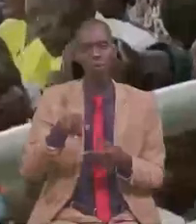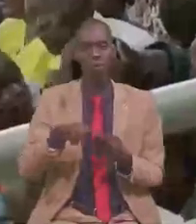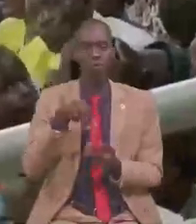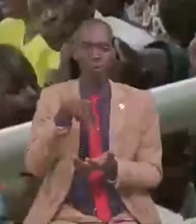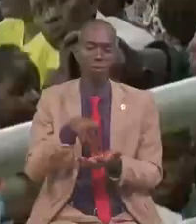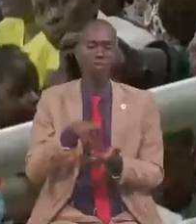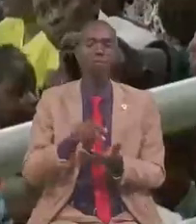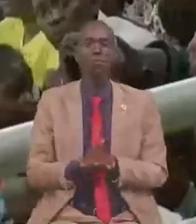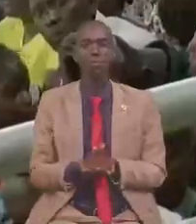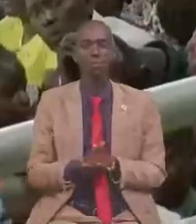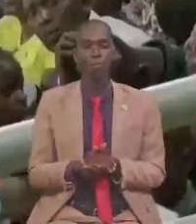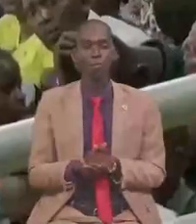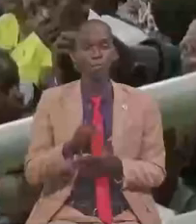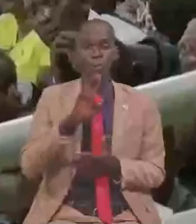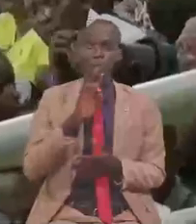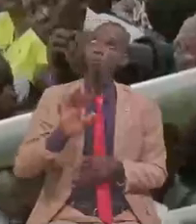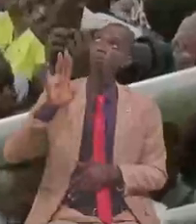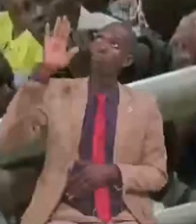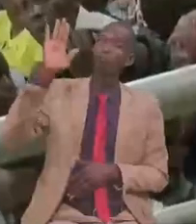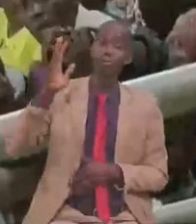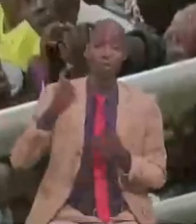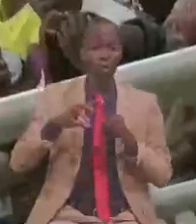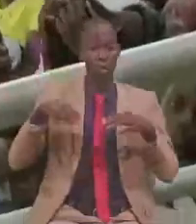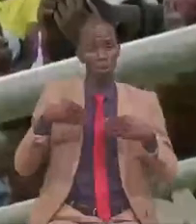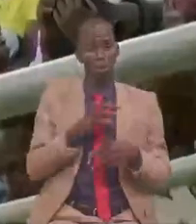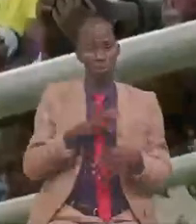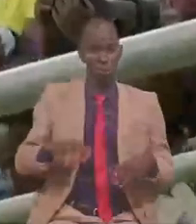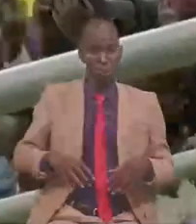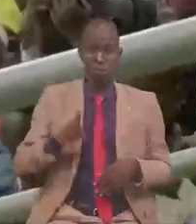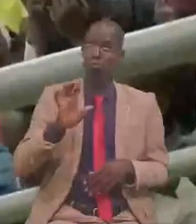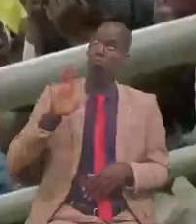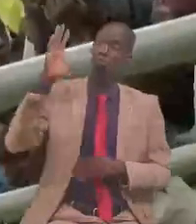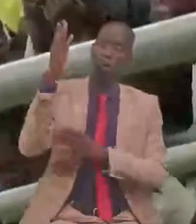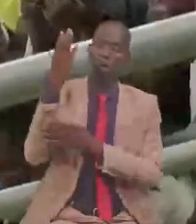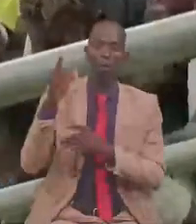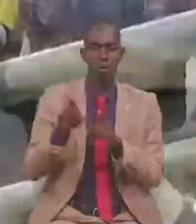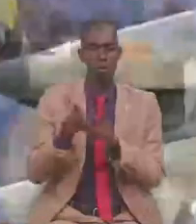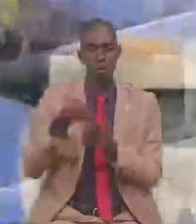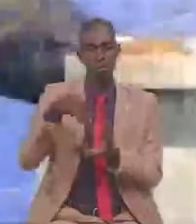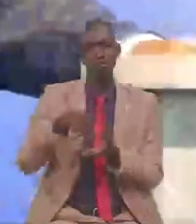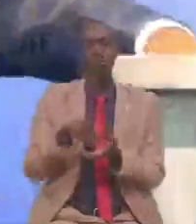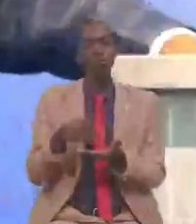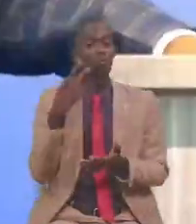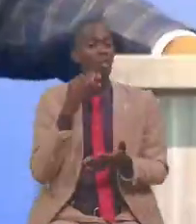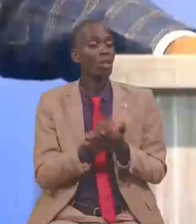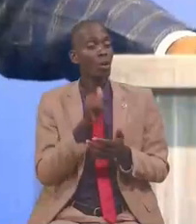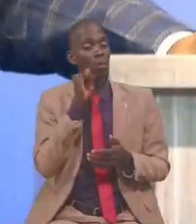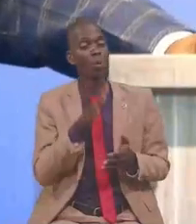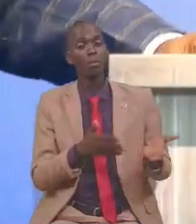lever. Alors lève-toi et tu dis, Seigneur, je viens à toi. On a vu la femme là, est venue